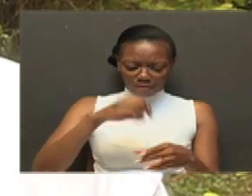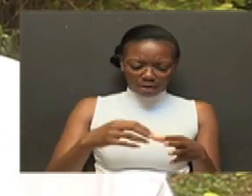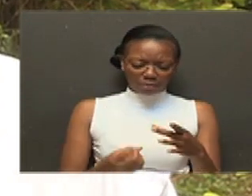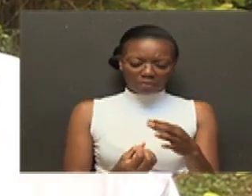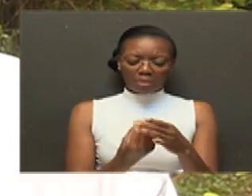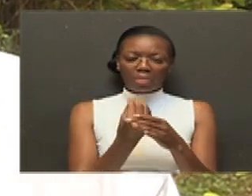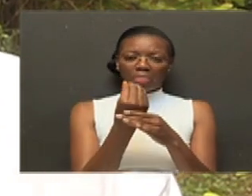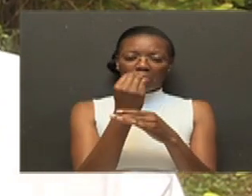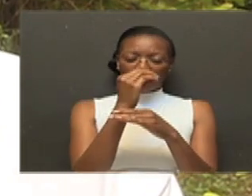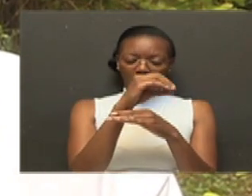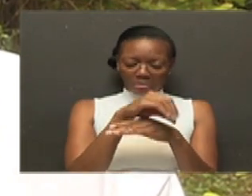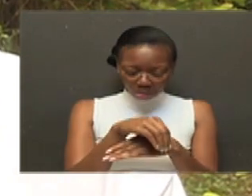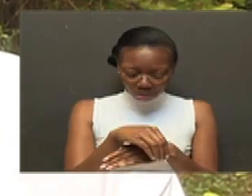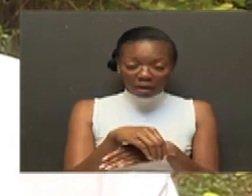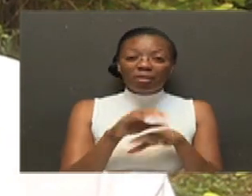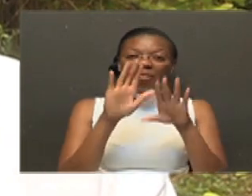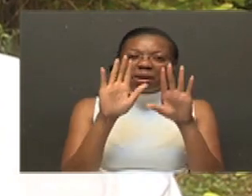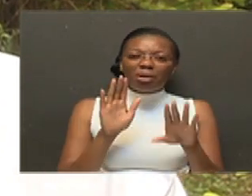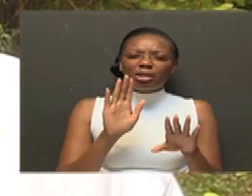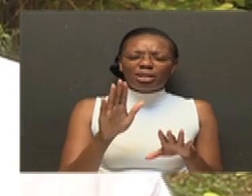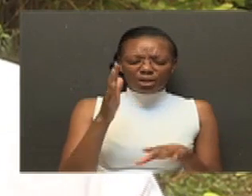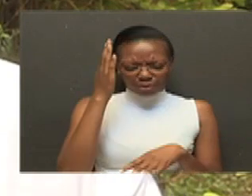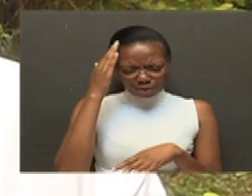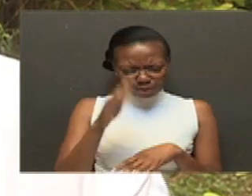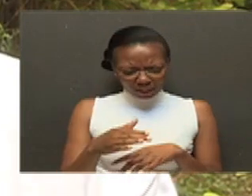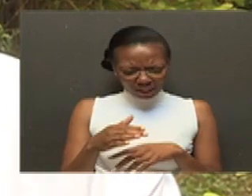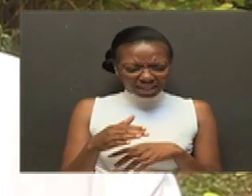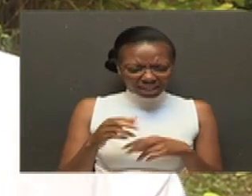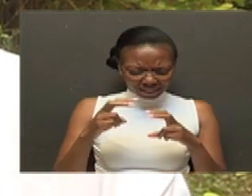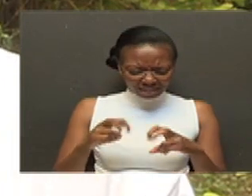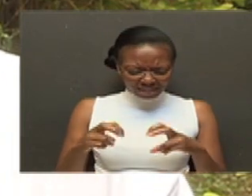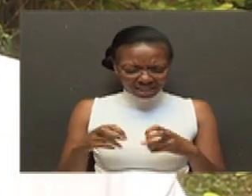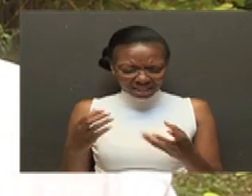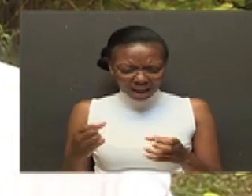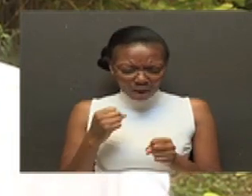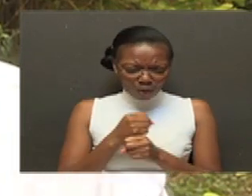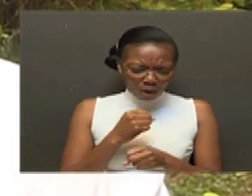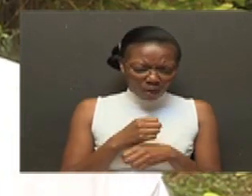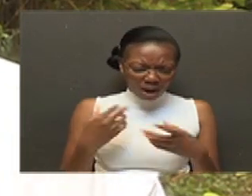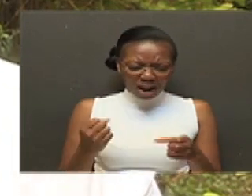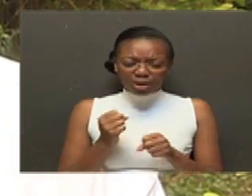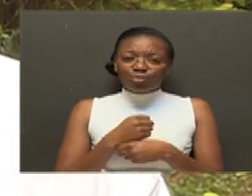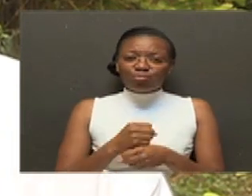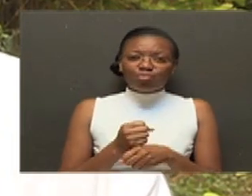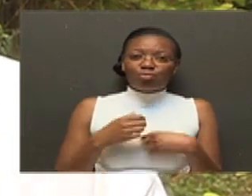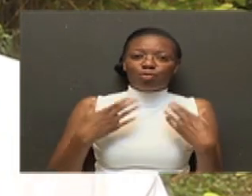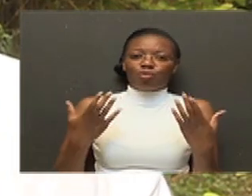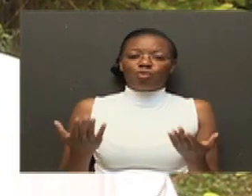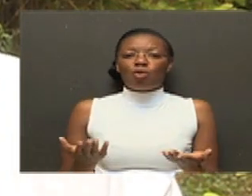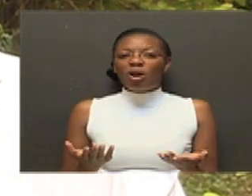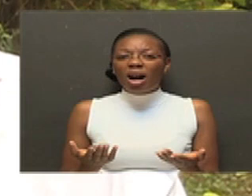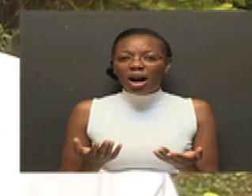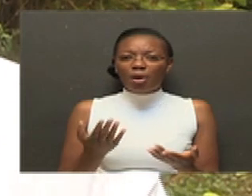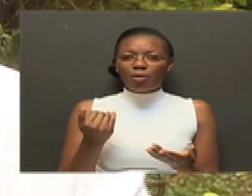kama wewe mwana science ujue njia zote za kupropagate. Kwa hivyo itakubidi another long time na kupea mpaka wanafunzi ndio ujue how to